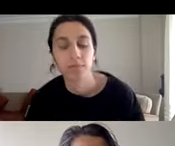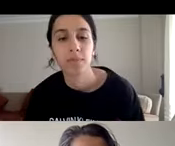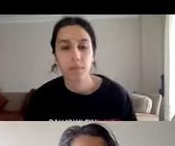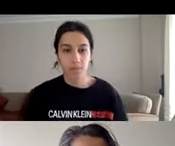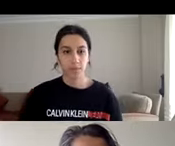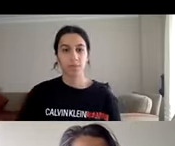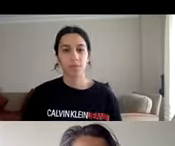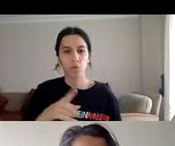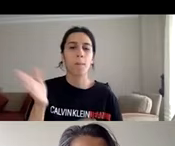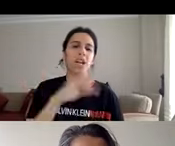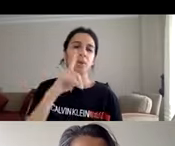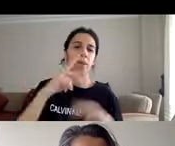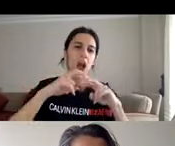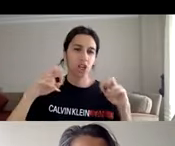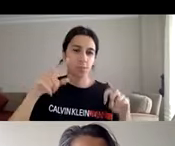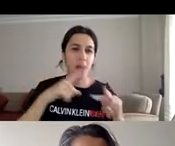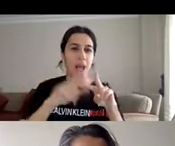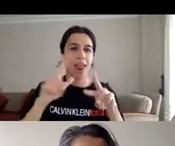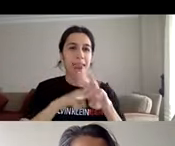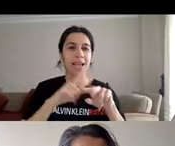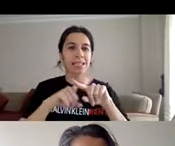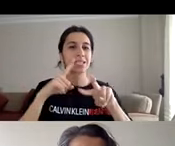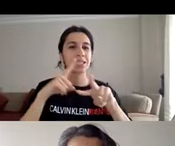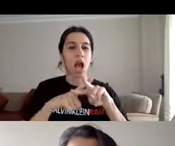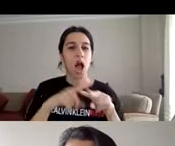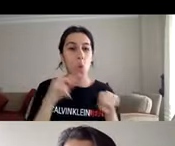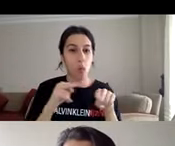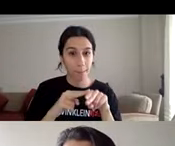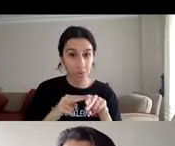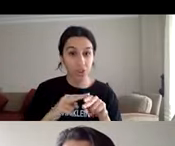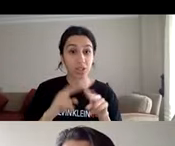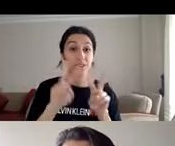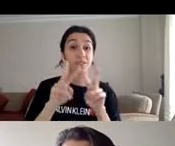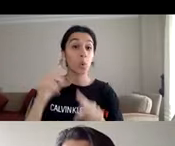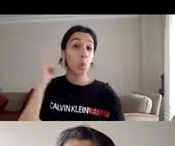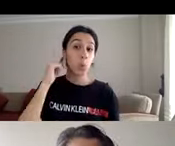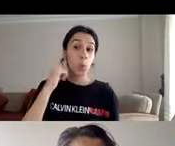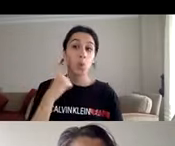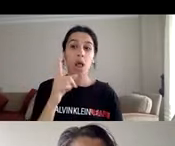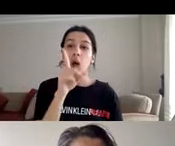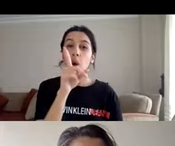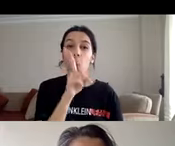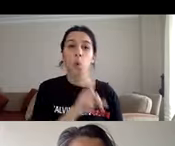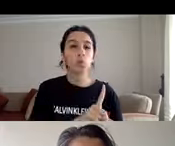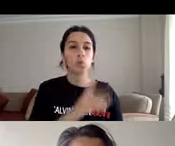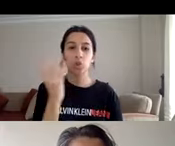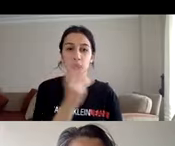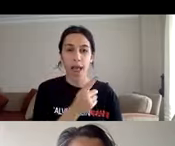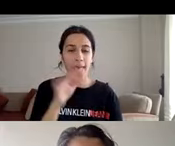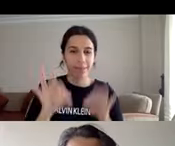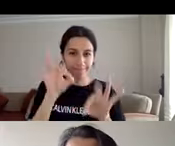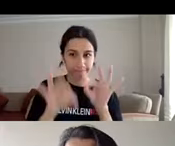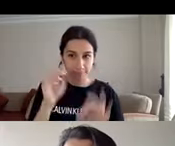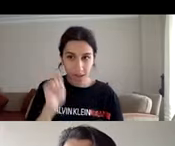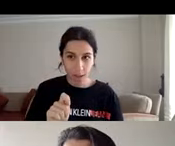Bu da başka bir araştırma. Alexa plugin'ini kullanarak en popüler 100 web sitesi dünyada test edilmiş.